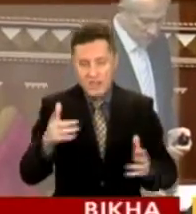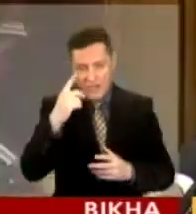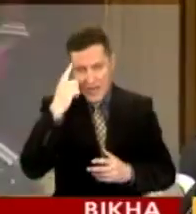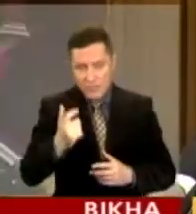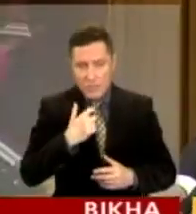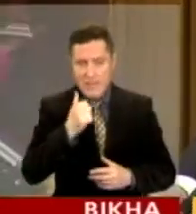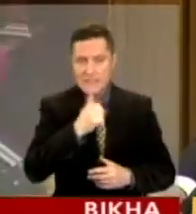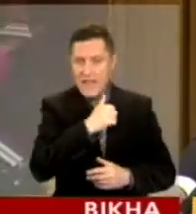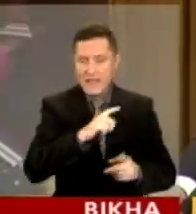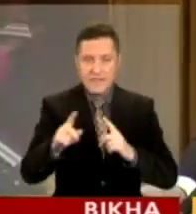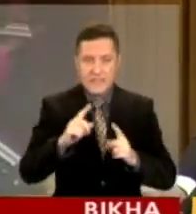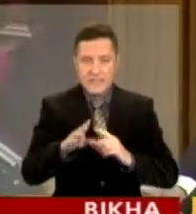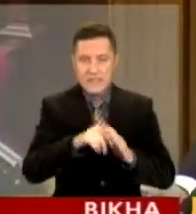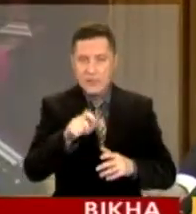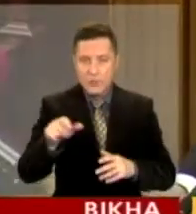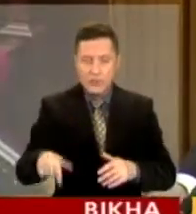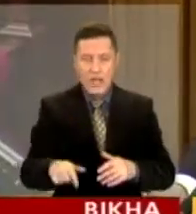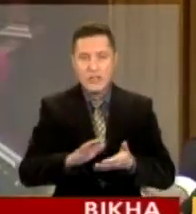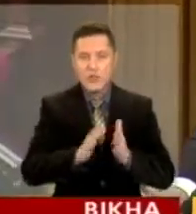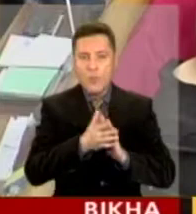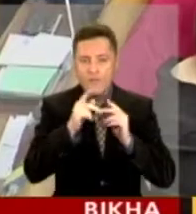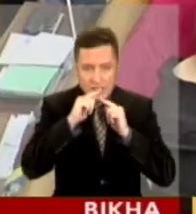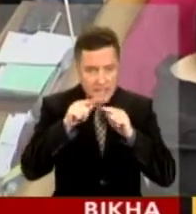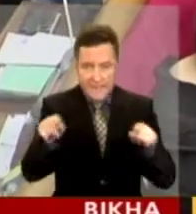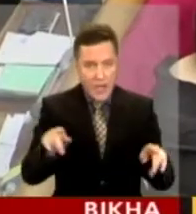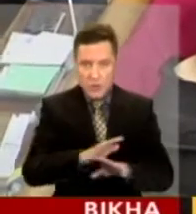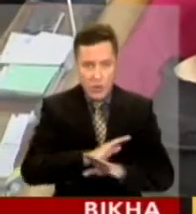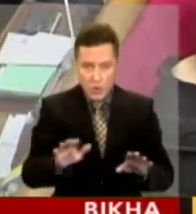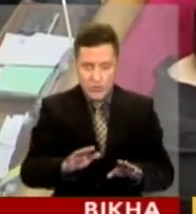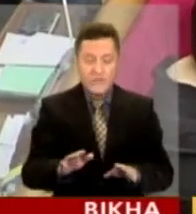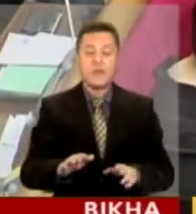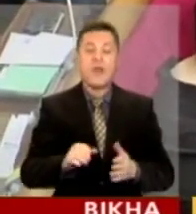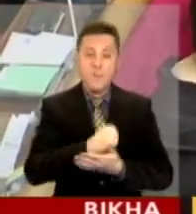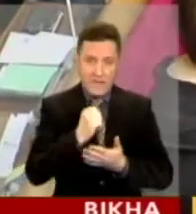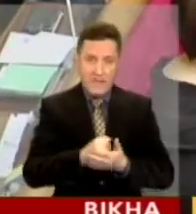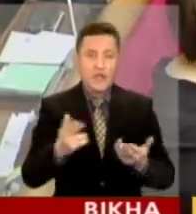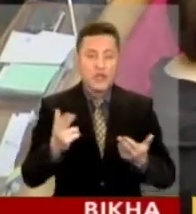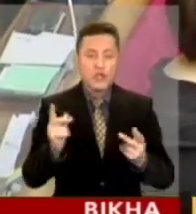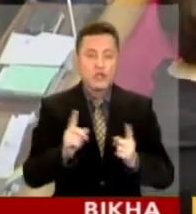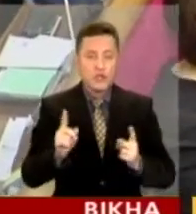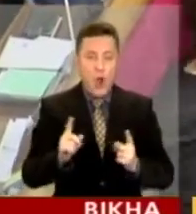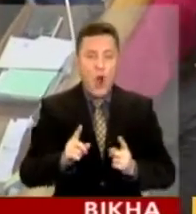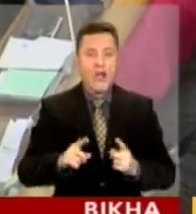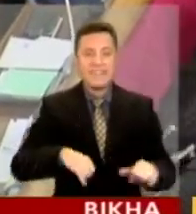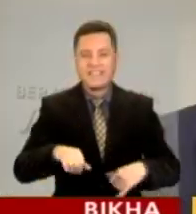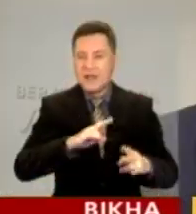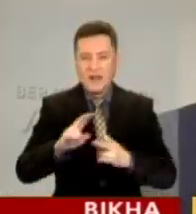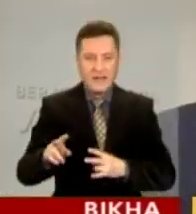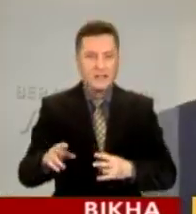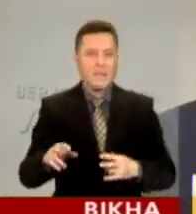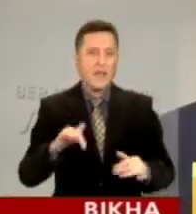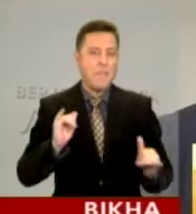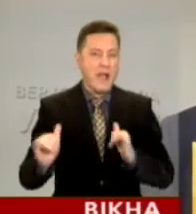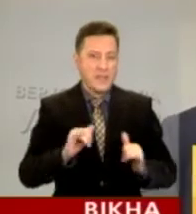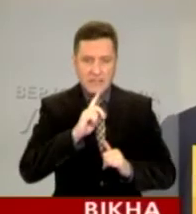засідання силовиками депутати домовились не розголошувати. Щоправда, підтвердили, що з терористами влада не панькатиметься.